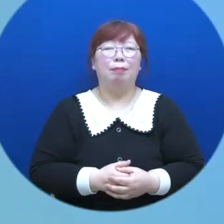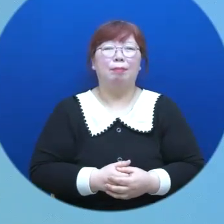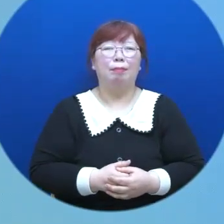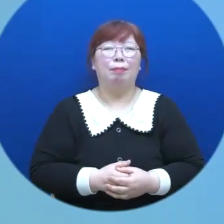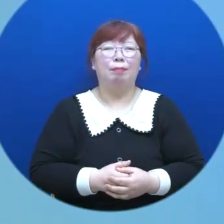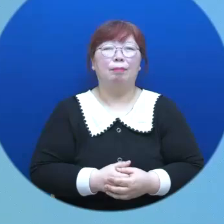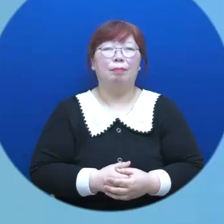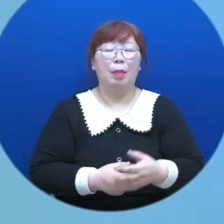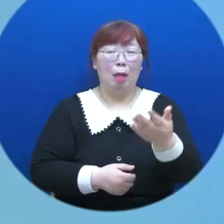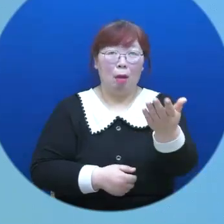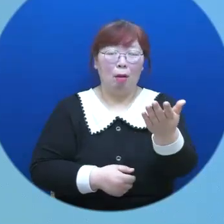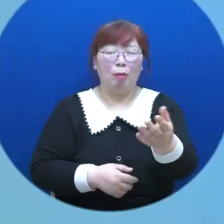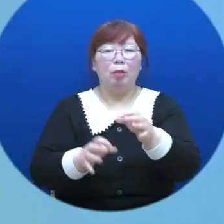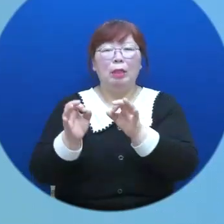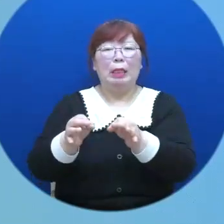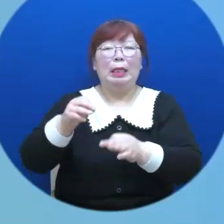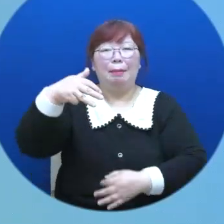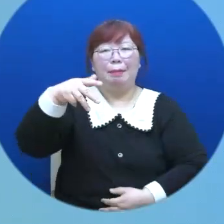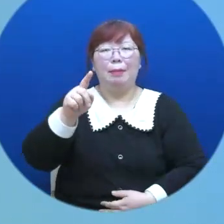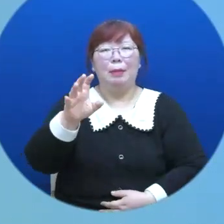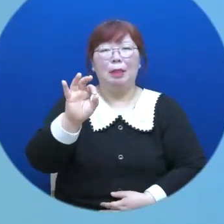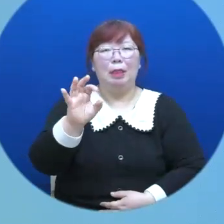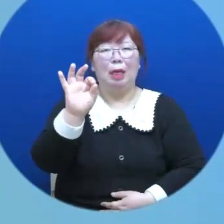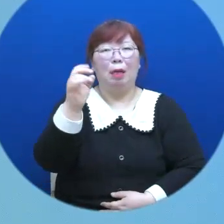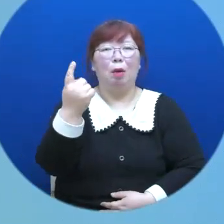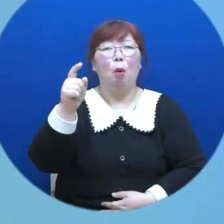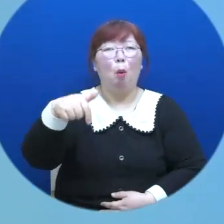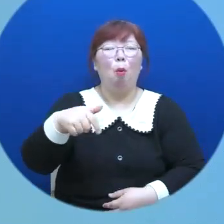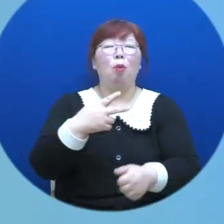여러분, 김창호 교수님의 영상을 보면은